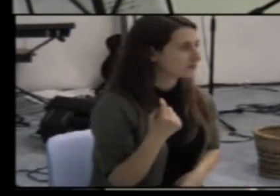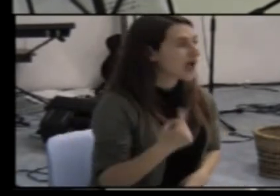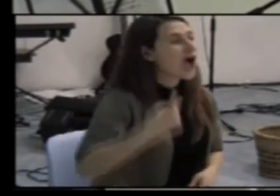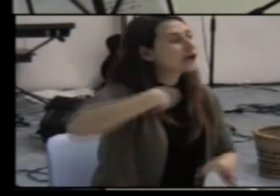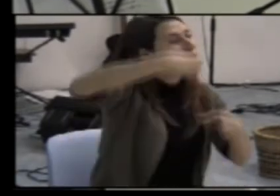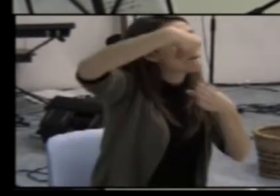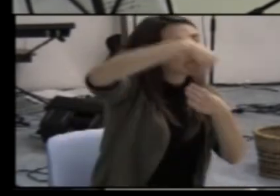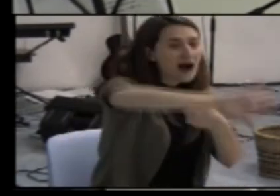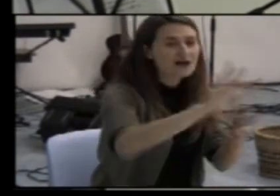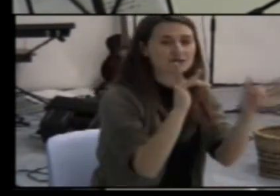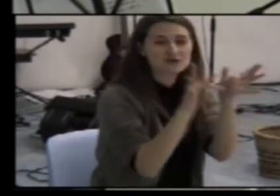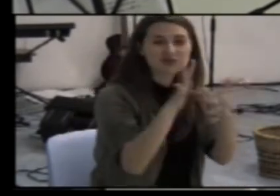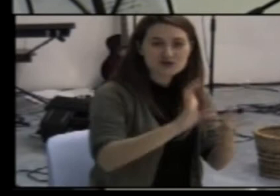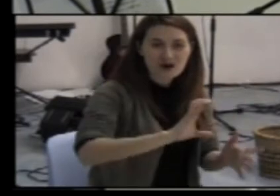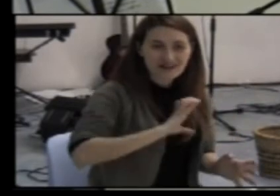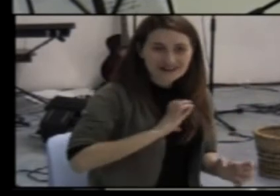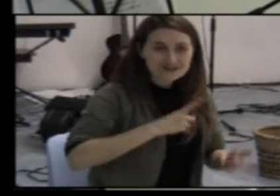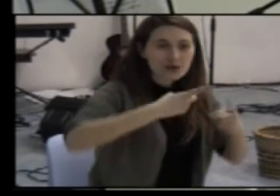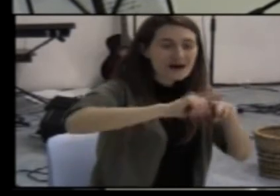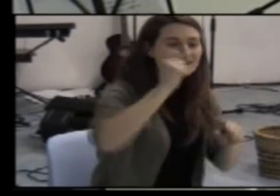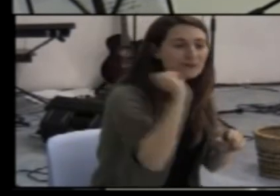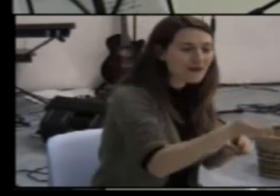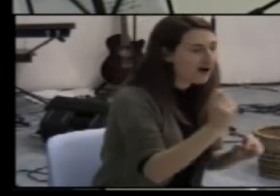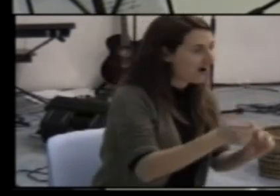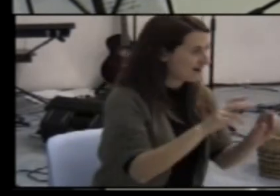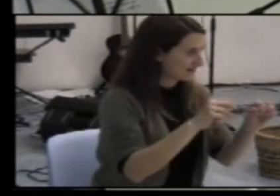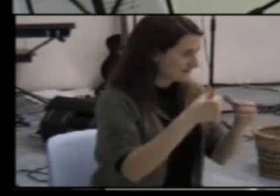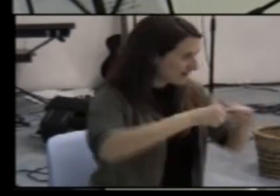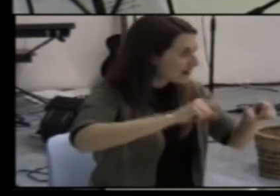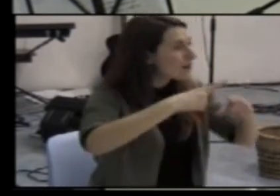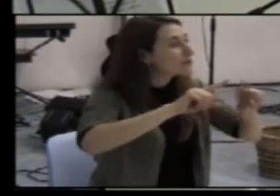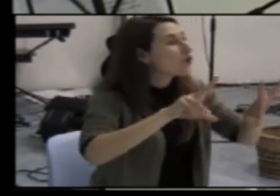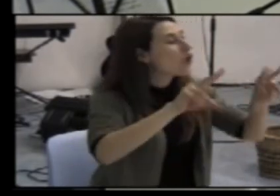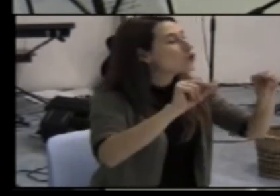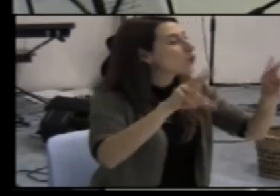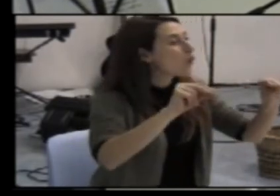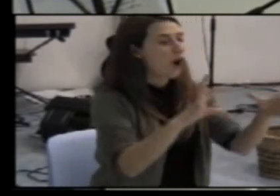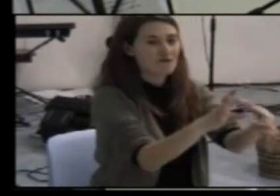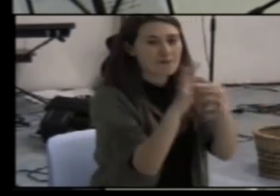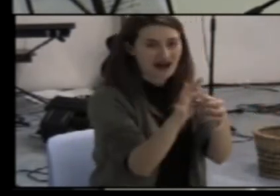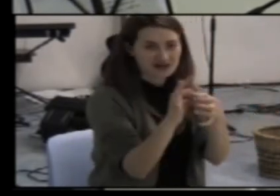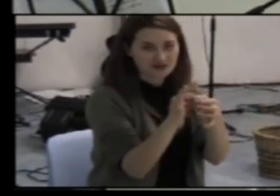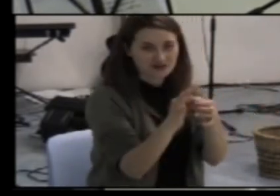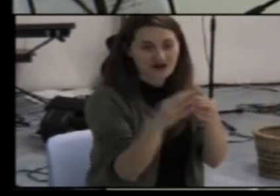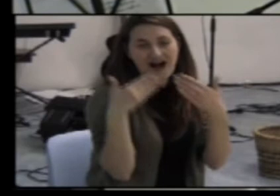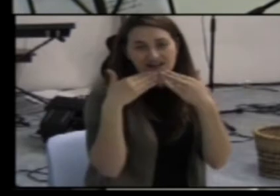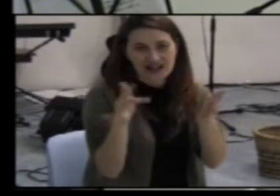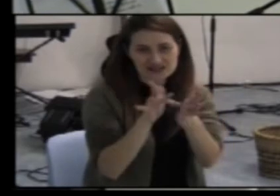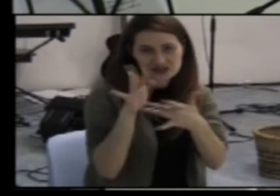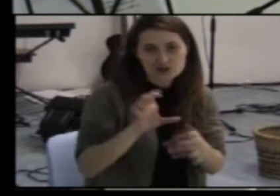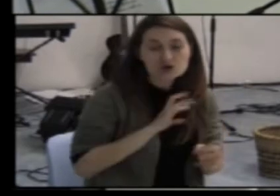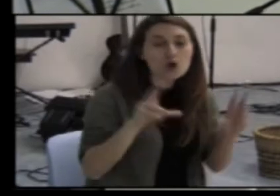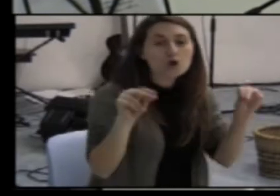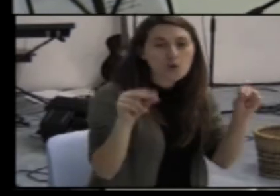Gesù. Gesù che è venuto ed ha inaugurato un nuovo patto.